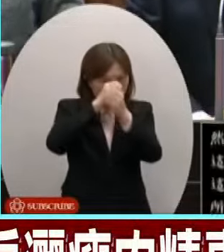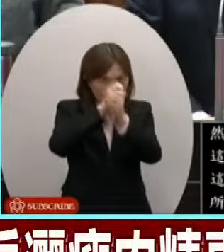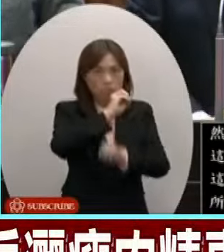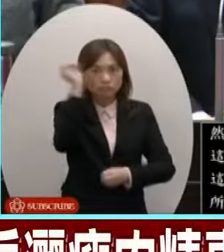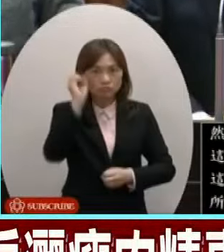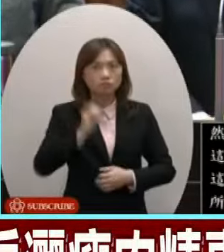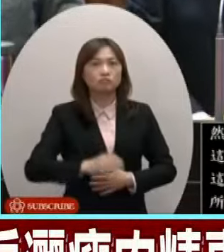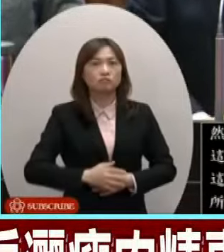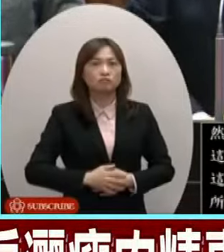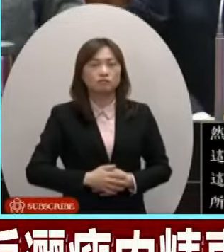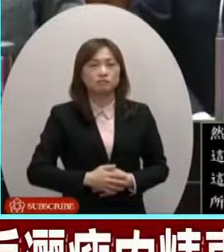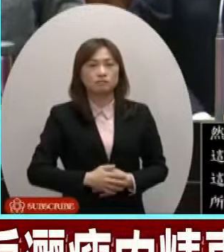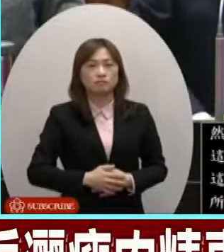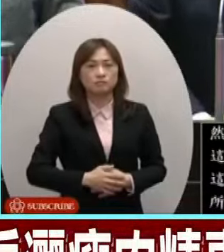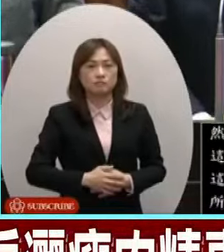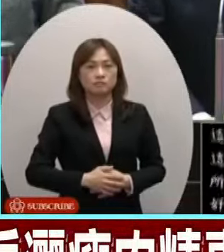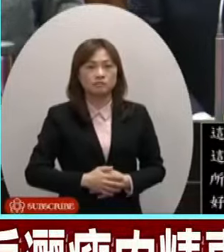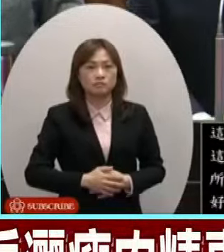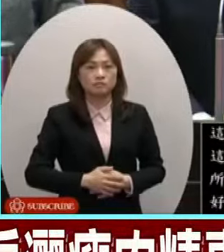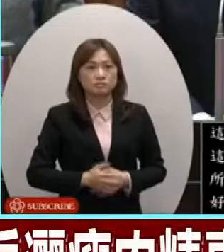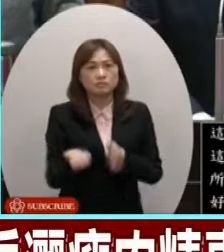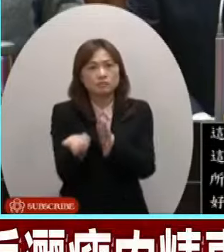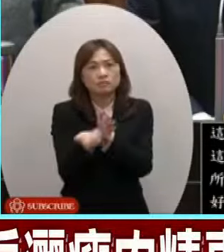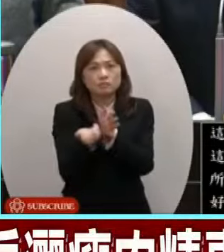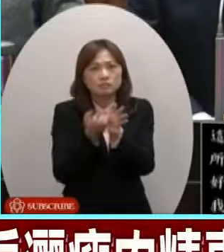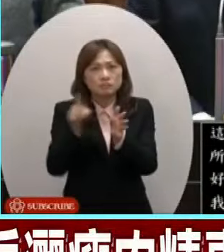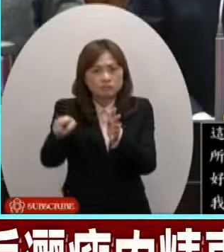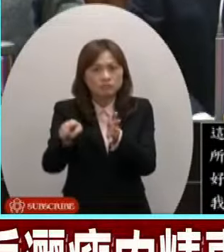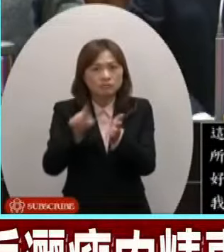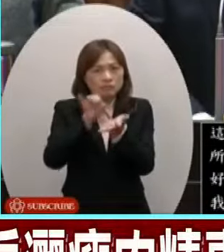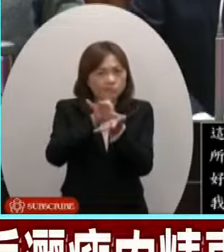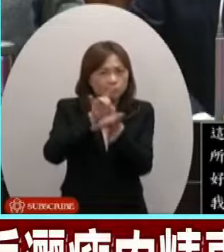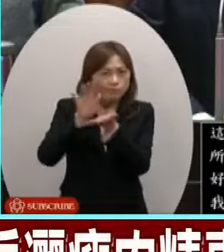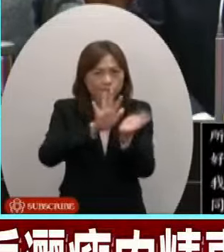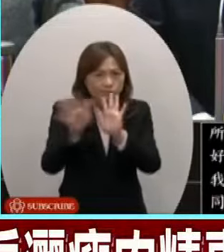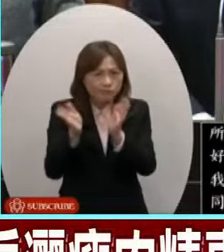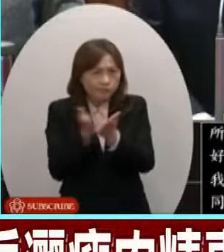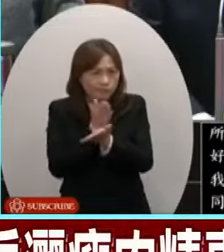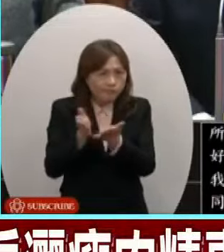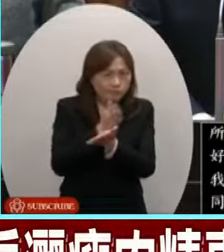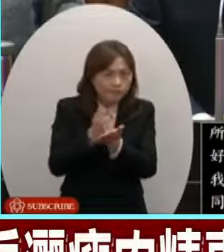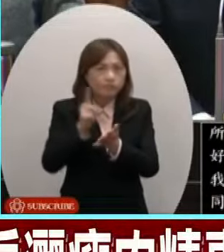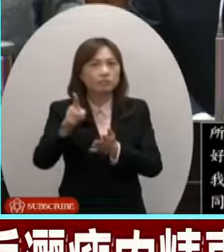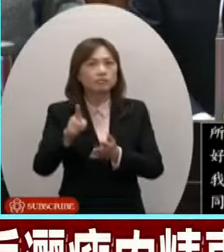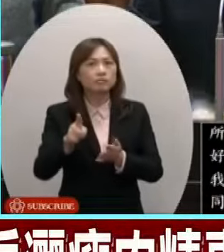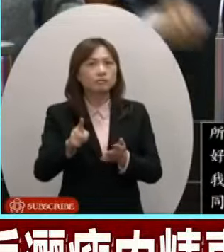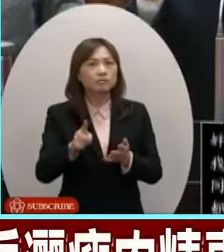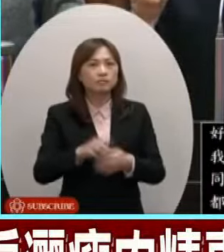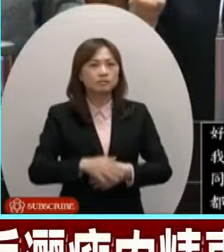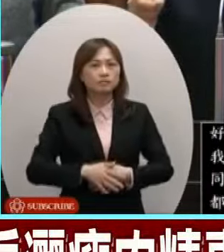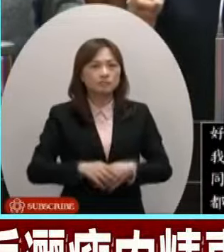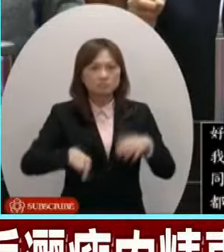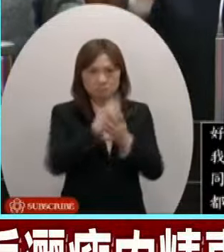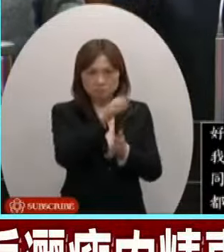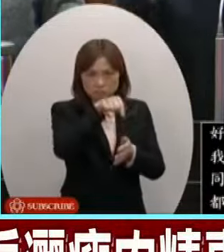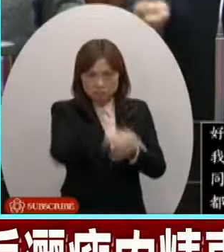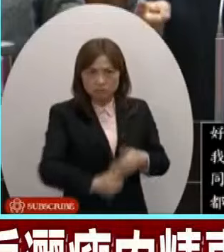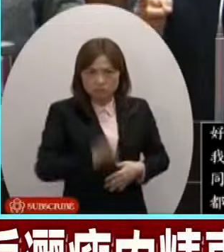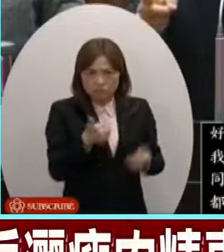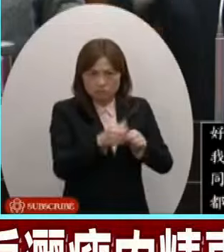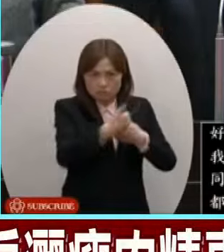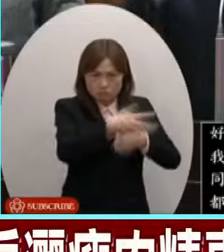哦，你们这个台中市政府验出来这个微量呢，应该要先通知业者，然后复验呢，然后呢再来公布。好，那罗志强就直接